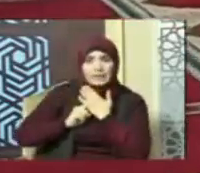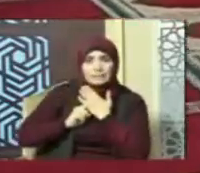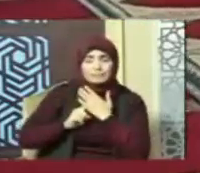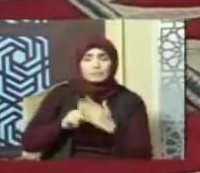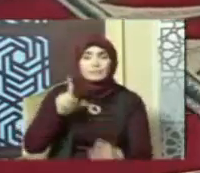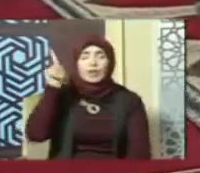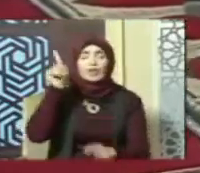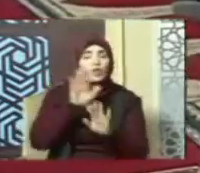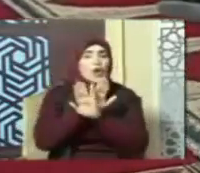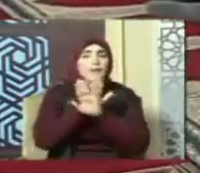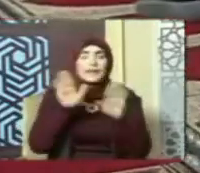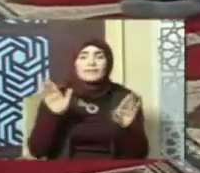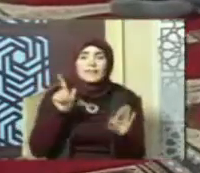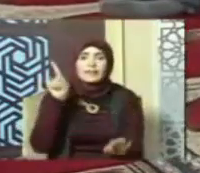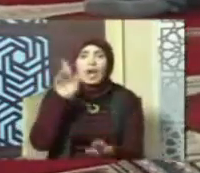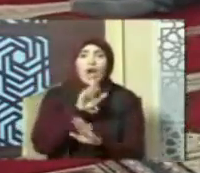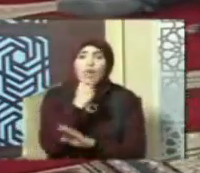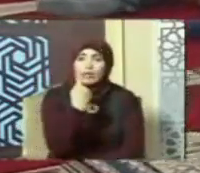بكاف عبده؟